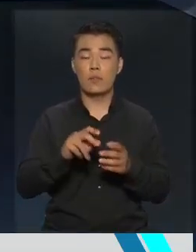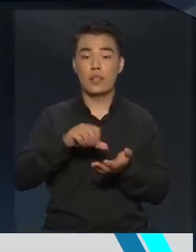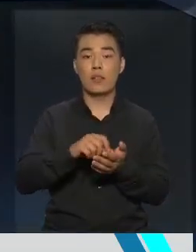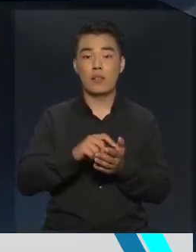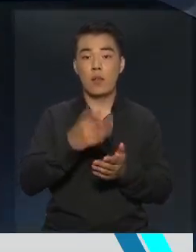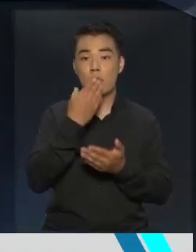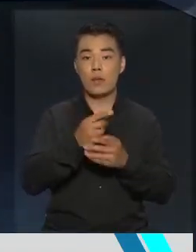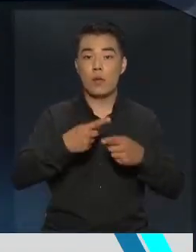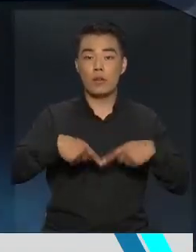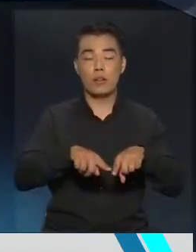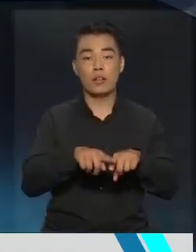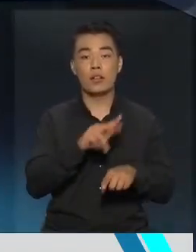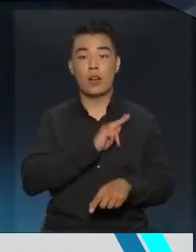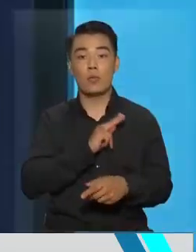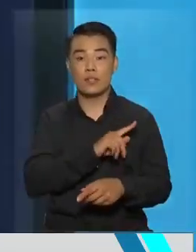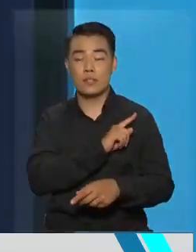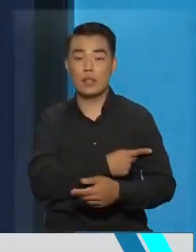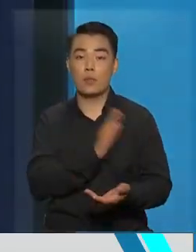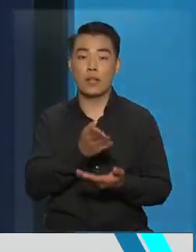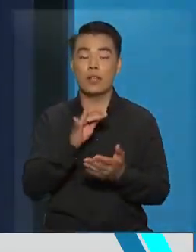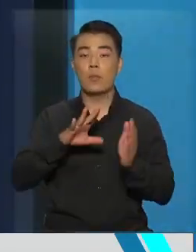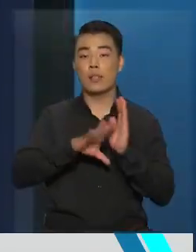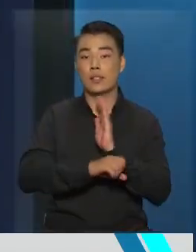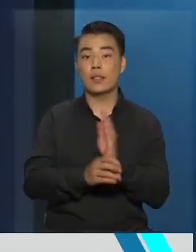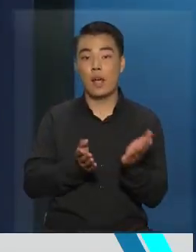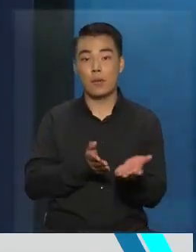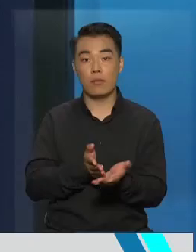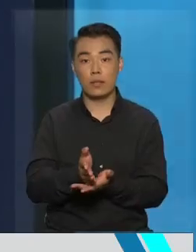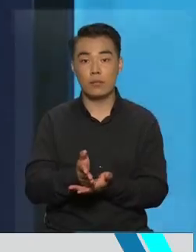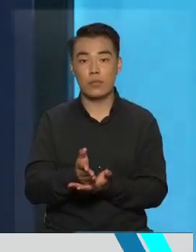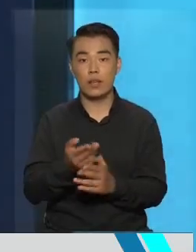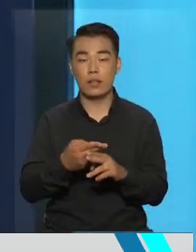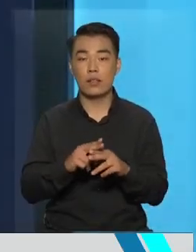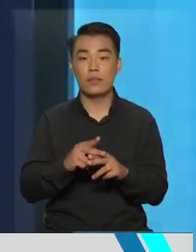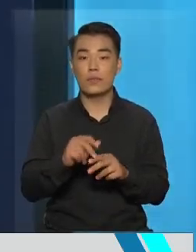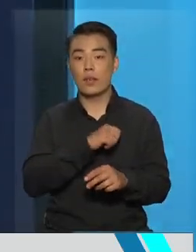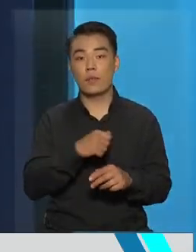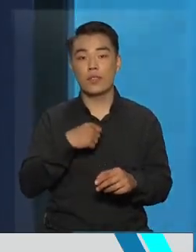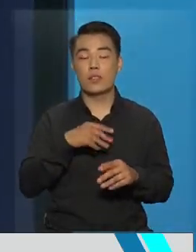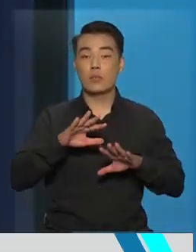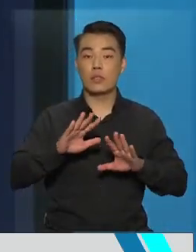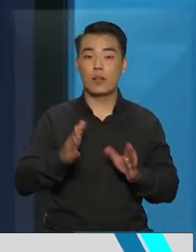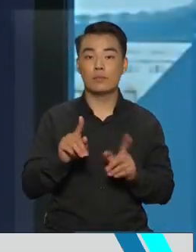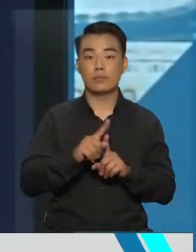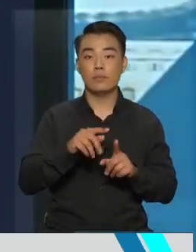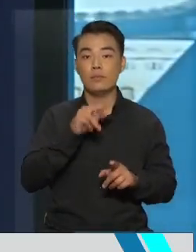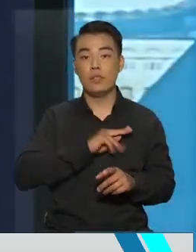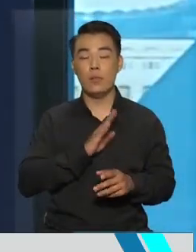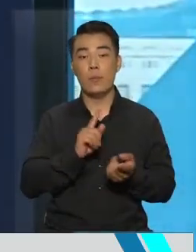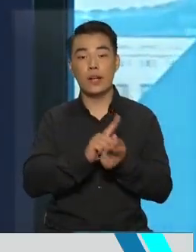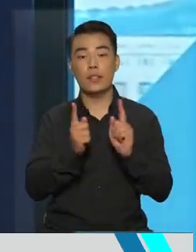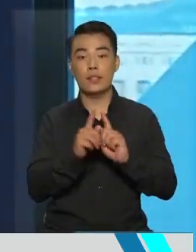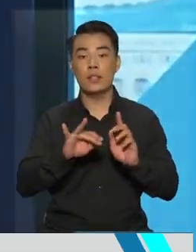органы власти усиливаются. И последнее направление... Ну, такая, можно сказать, системная, то есть у нас идет процесс демонополизации